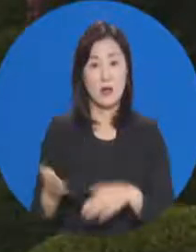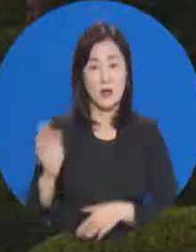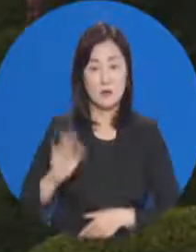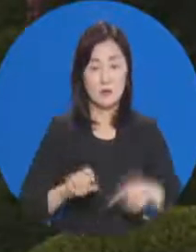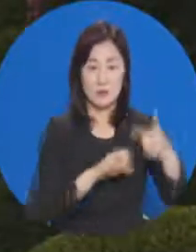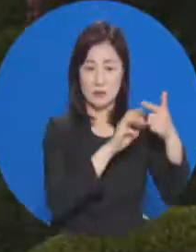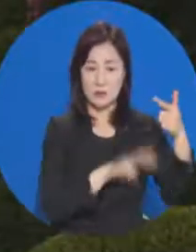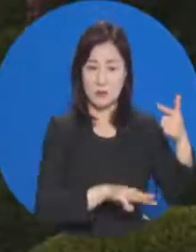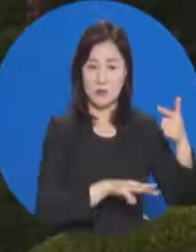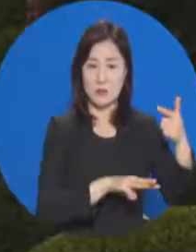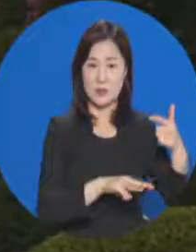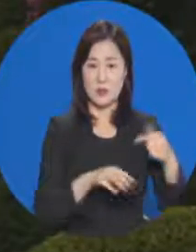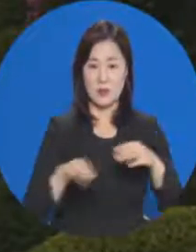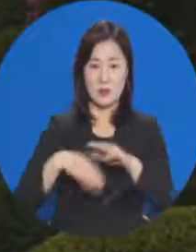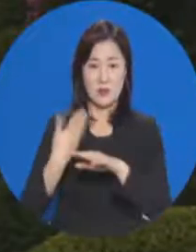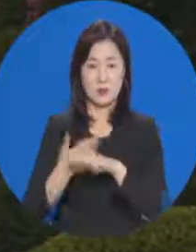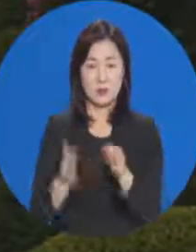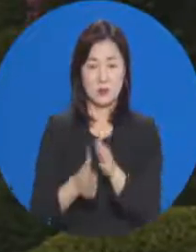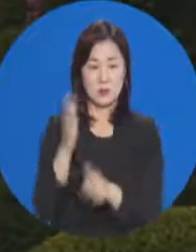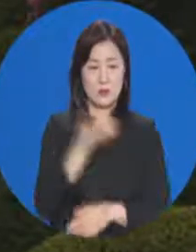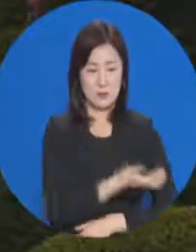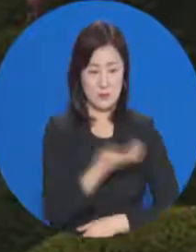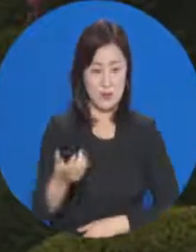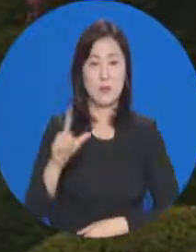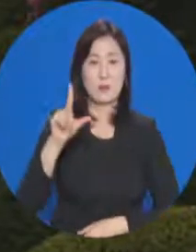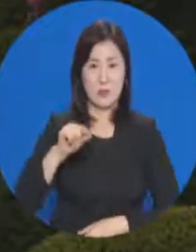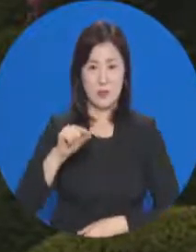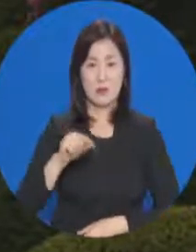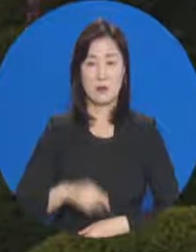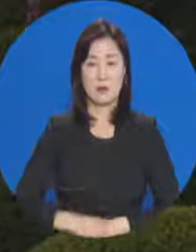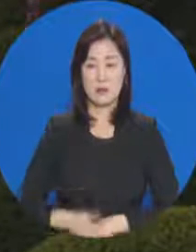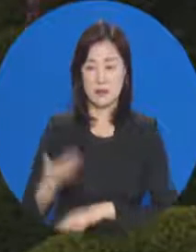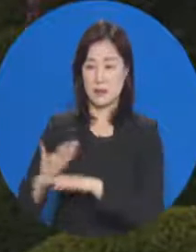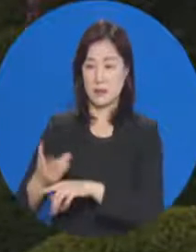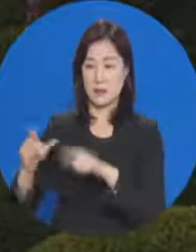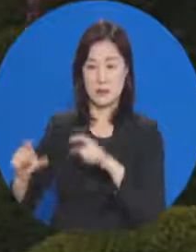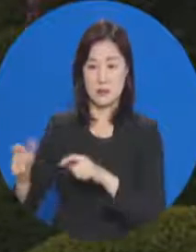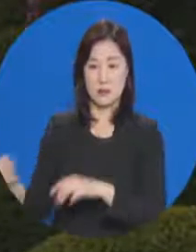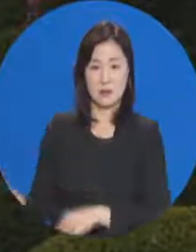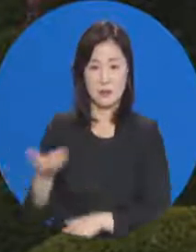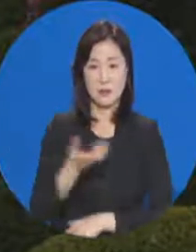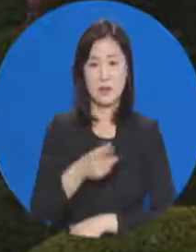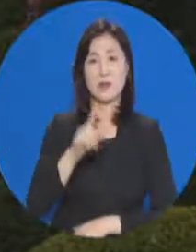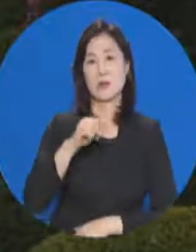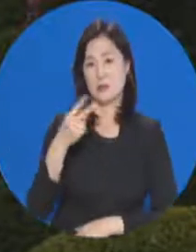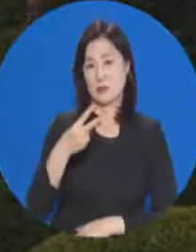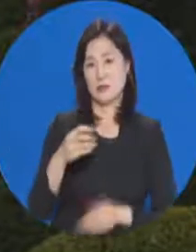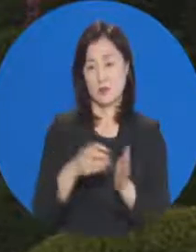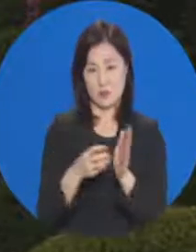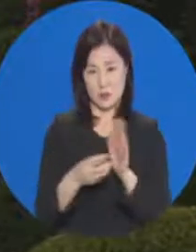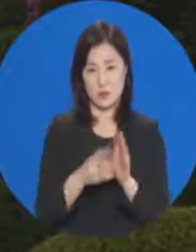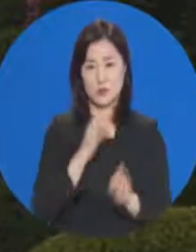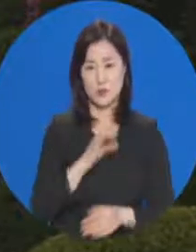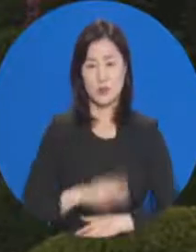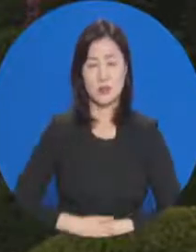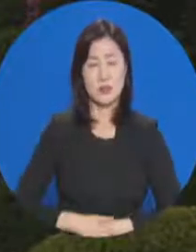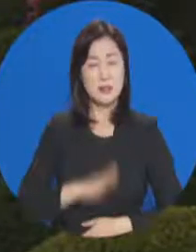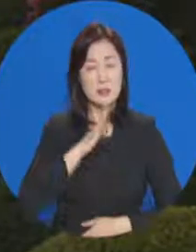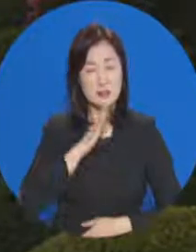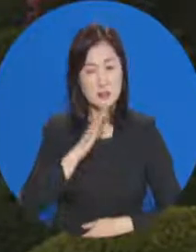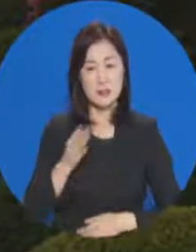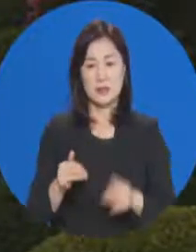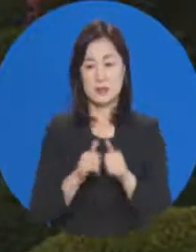나주 지역에서 혁신 도시로 이주한 인구가 1만 명이 넘고 타 지역에서 전입된 인구는 1만 2천여 명에 불과해 실제